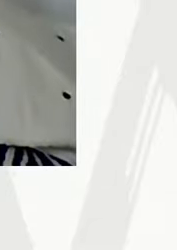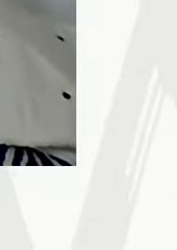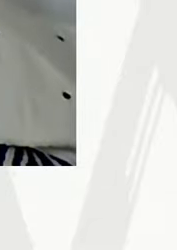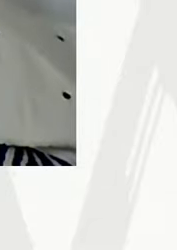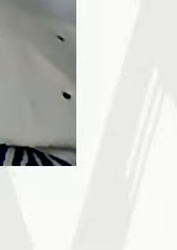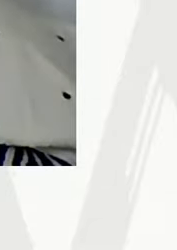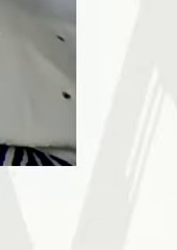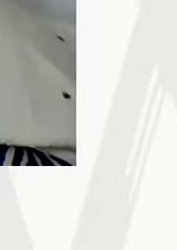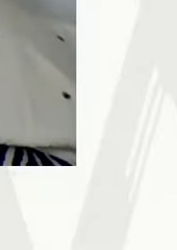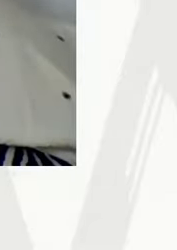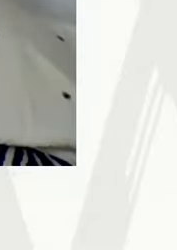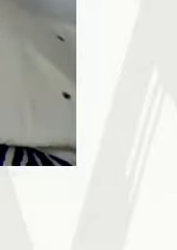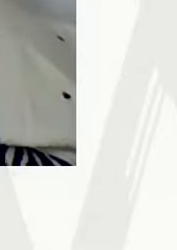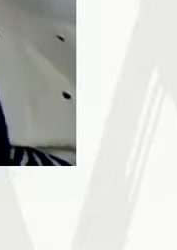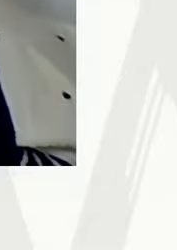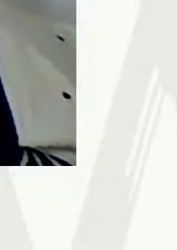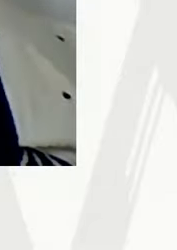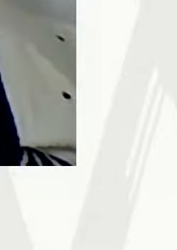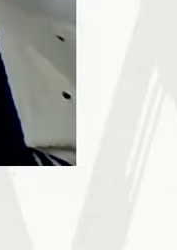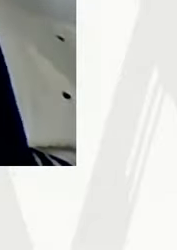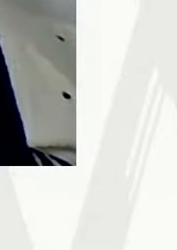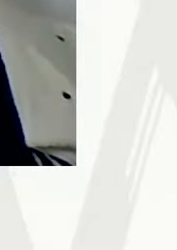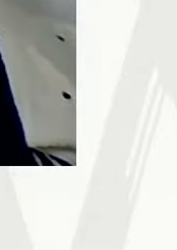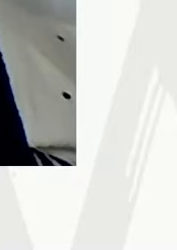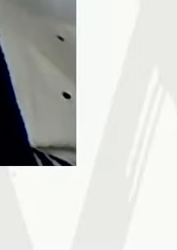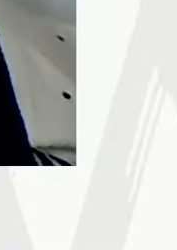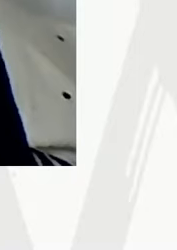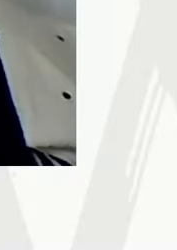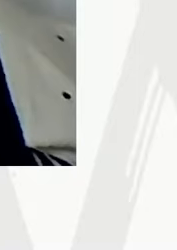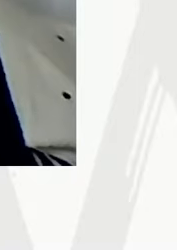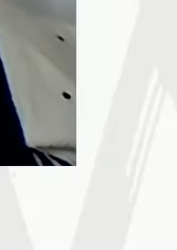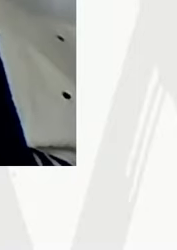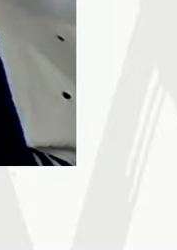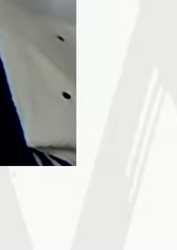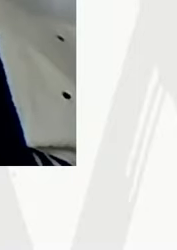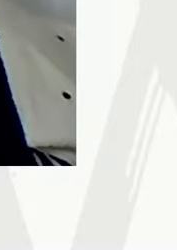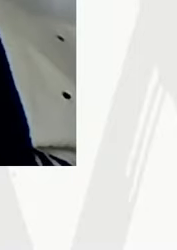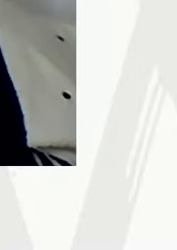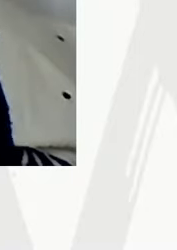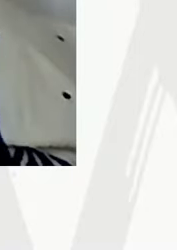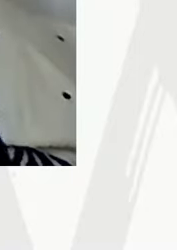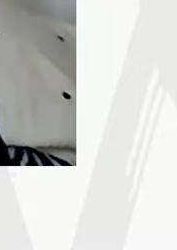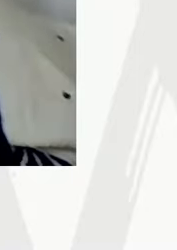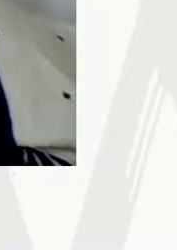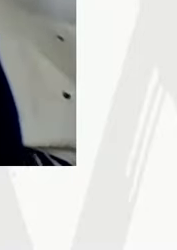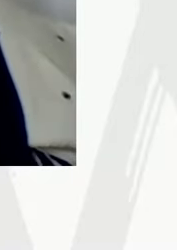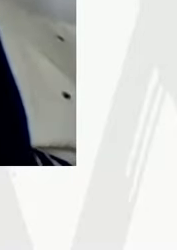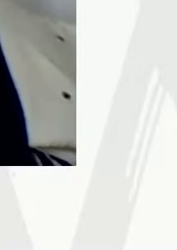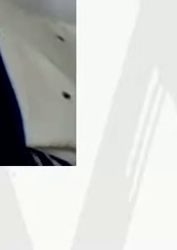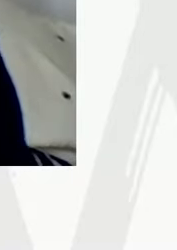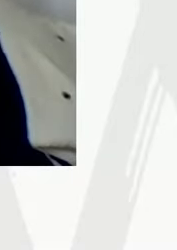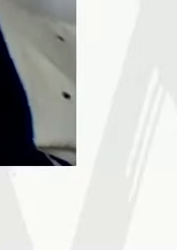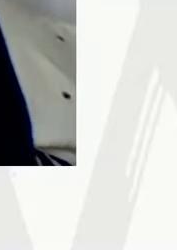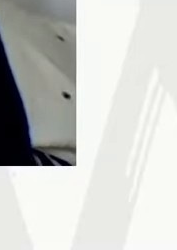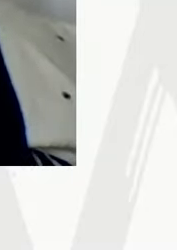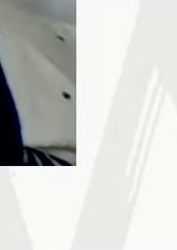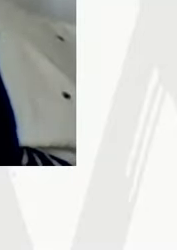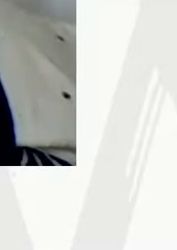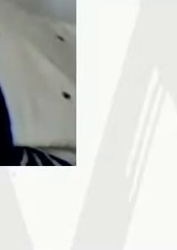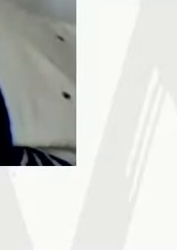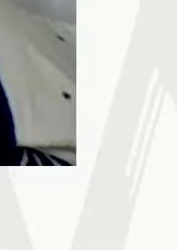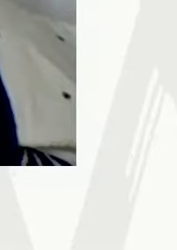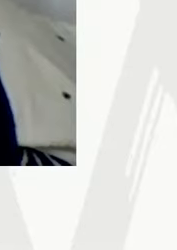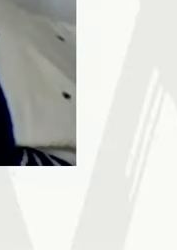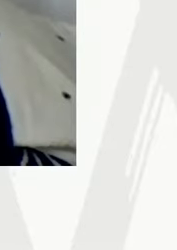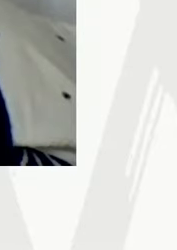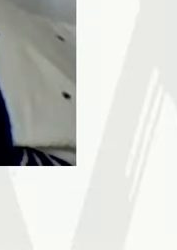et fidèle d'obédience de l'autre. Toutefois, il faut avouer que le dispositif